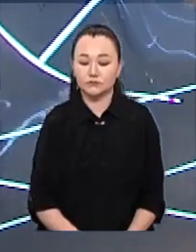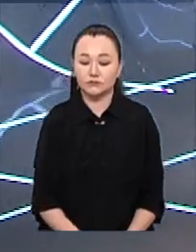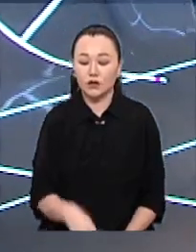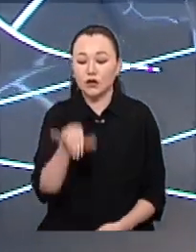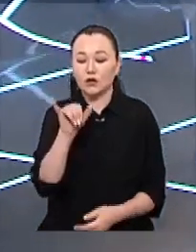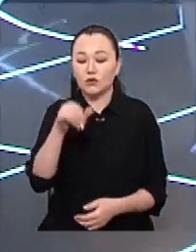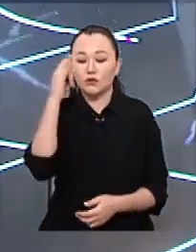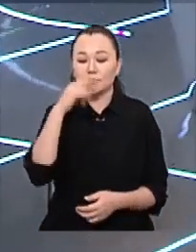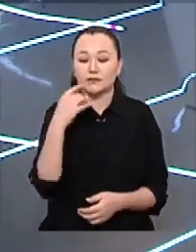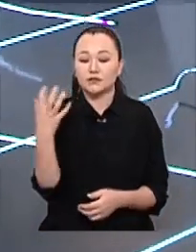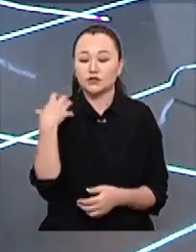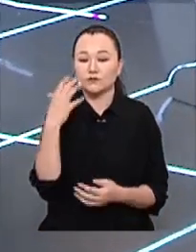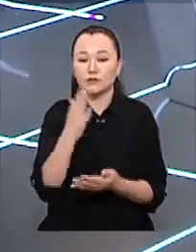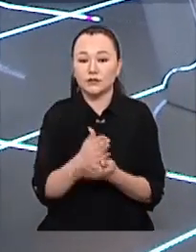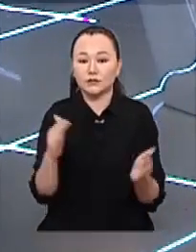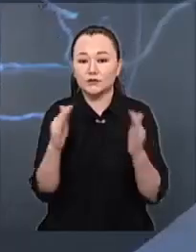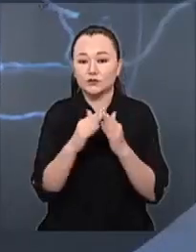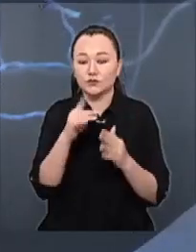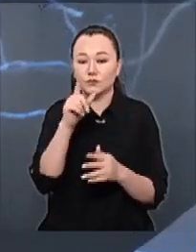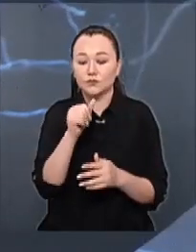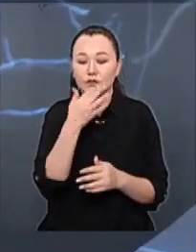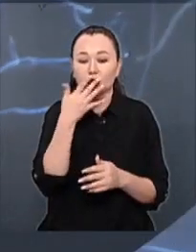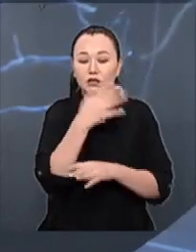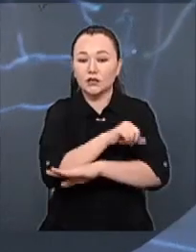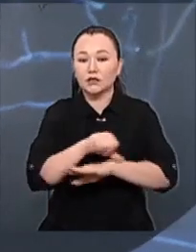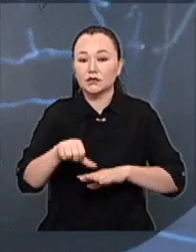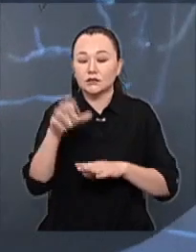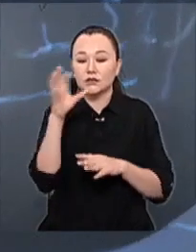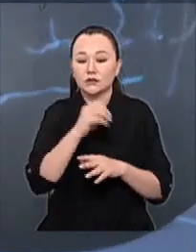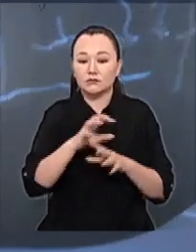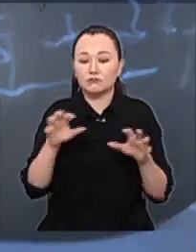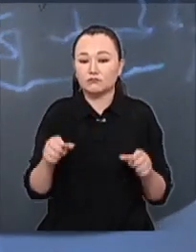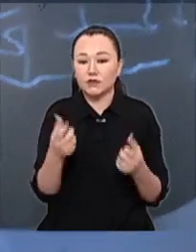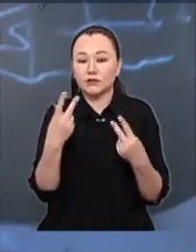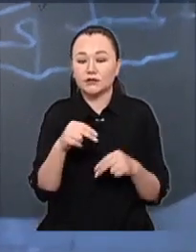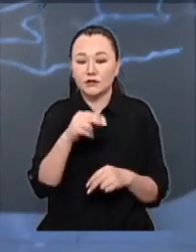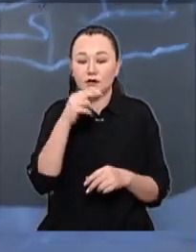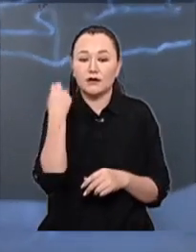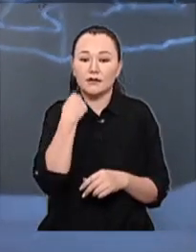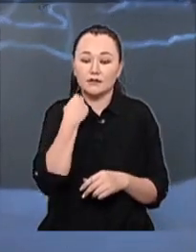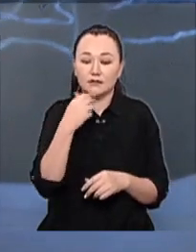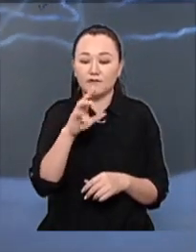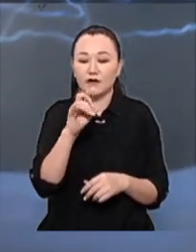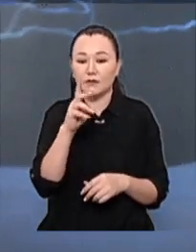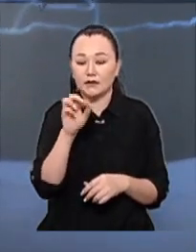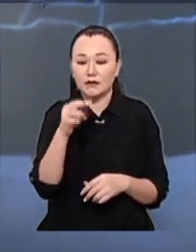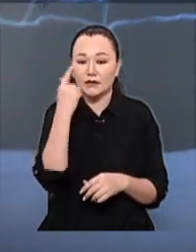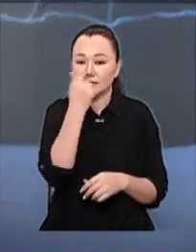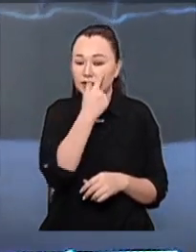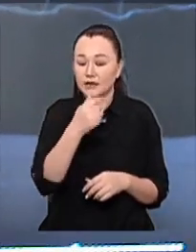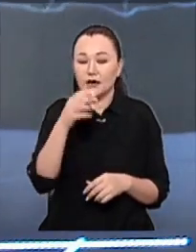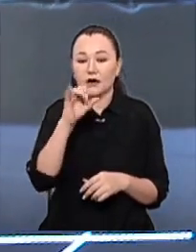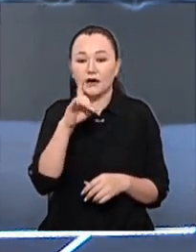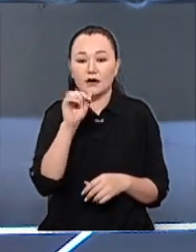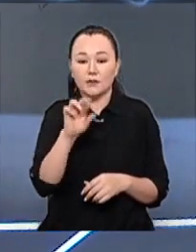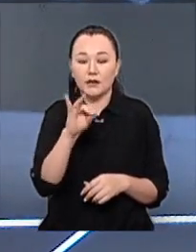у казахстанских чиновников есть недвижимость за границей они владеют апартаментами в таких странах как Великобритания Испании Эмираты и